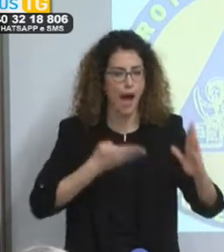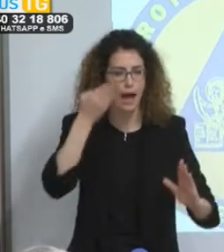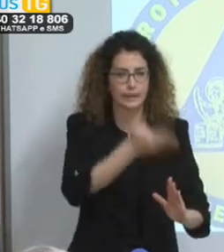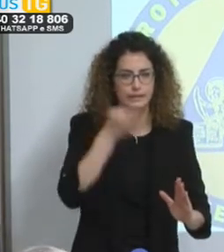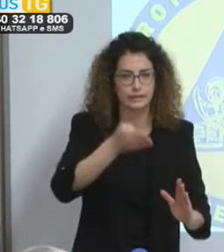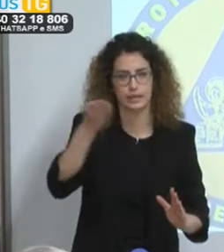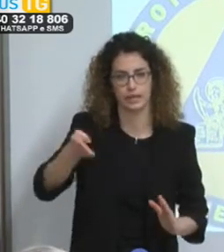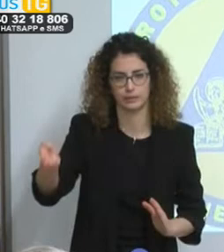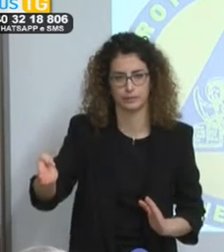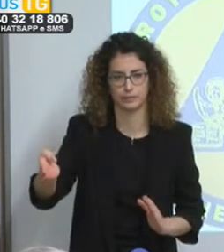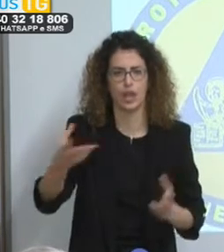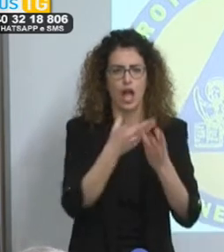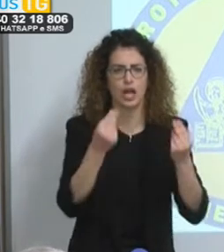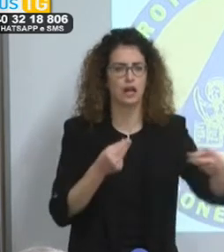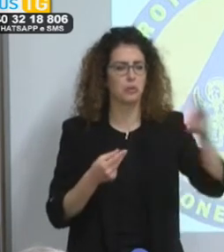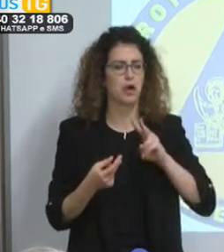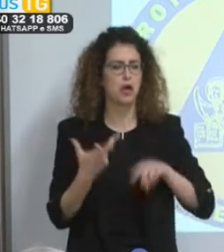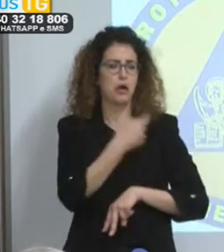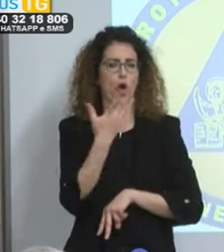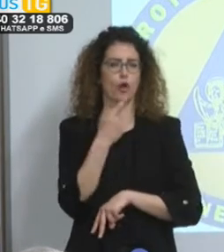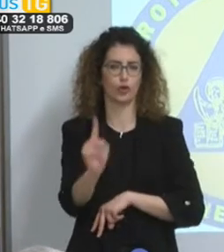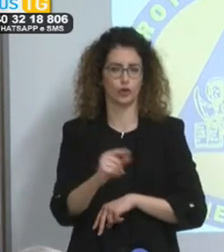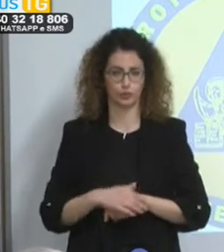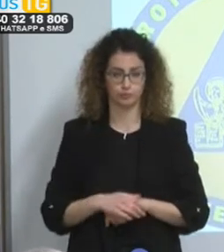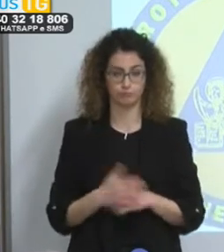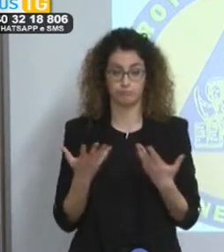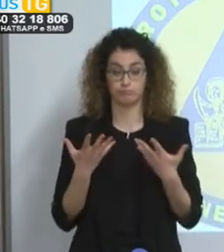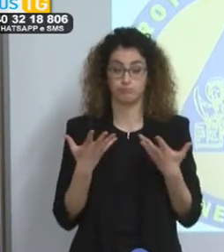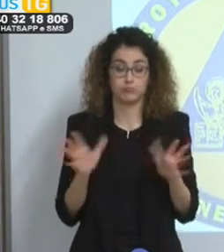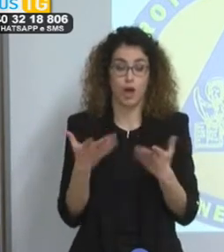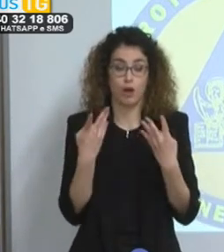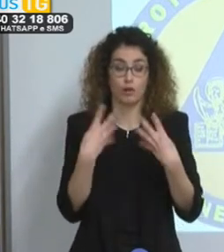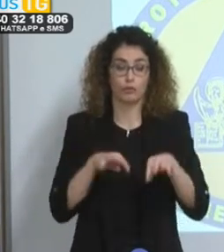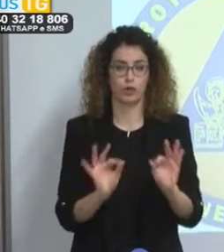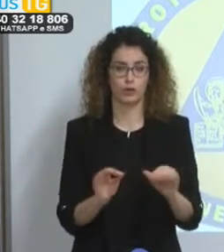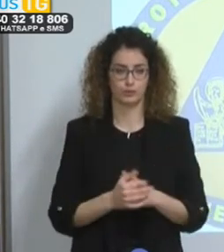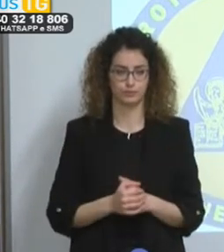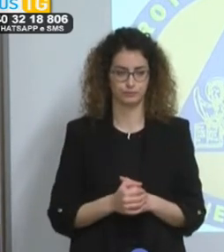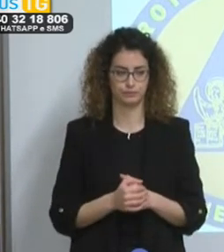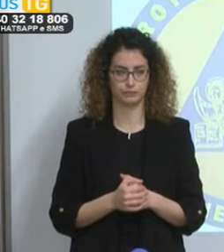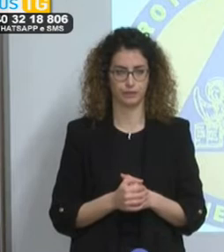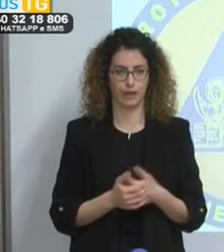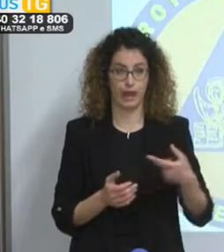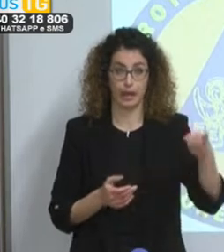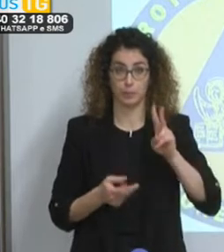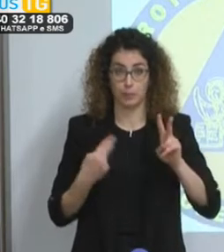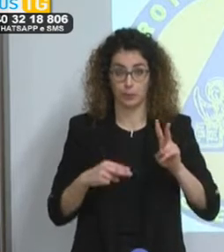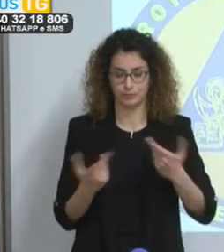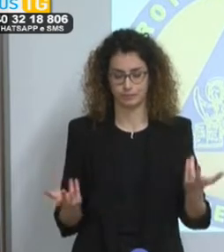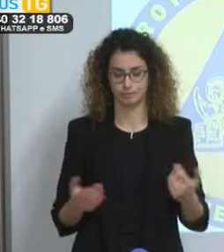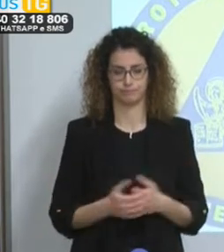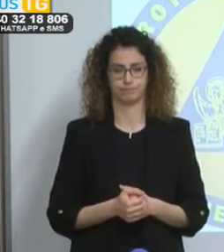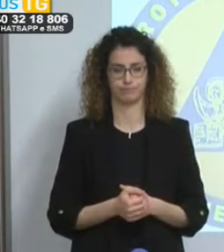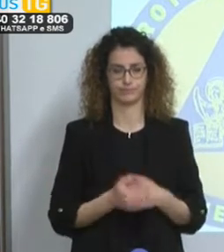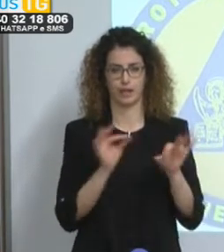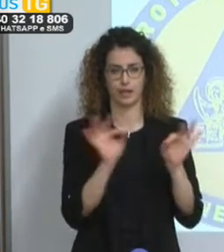hanno intenzione e molti rispondono che non gli interessa fare il vaccino. Basta, funziona così, no? Neanche rispondere a volte, no?